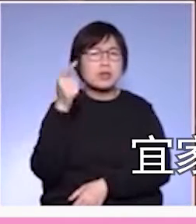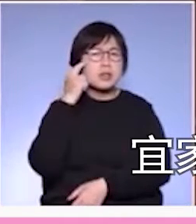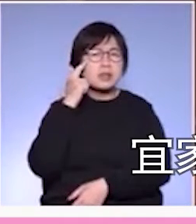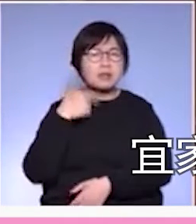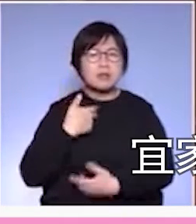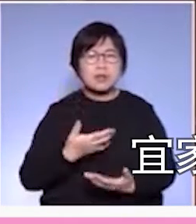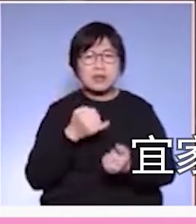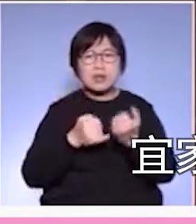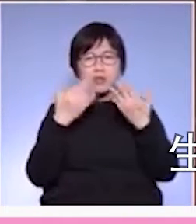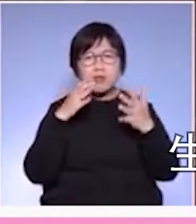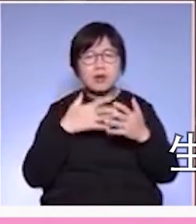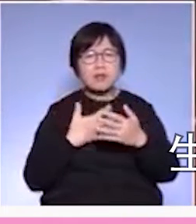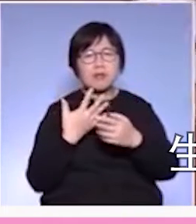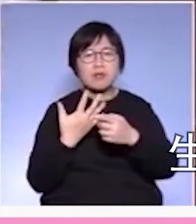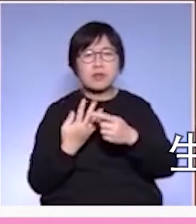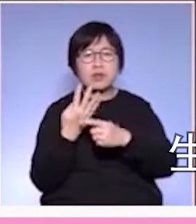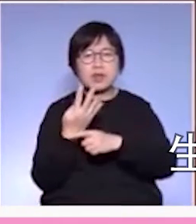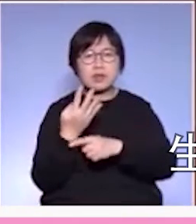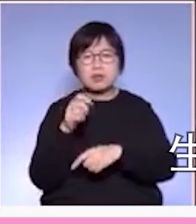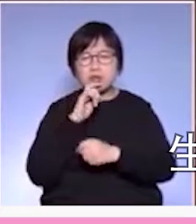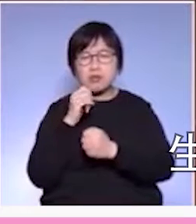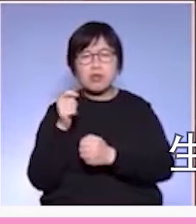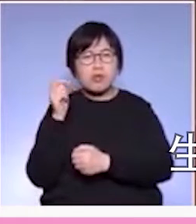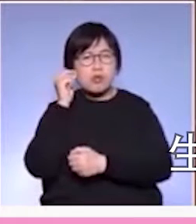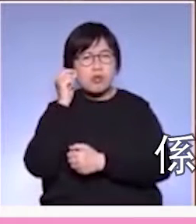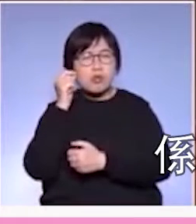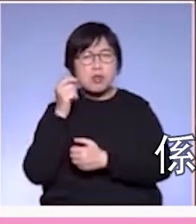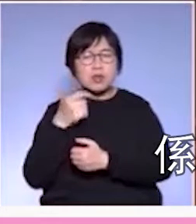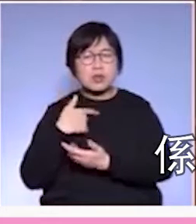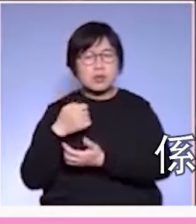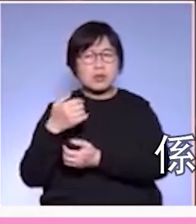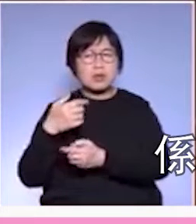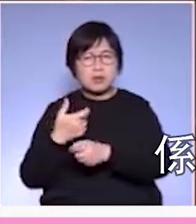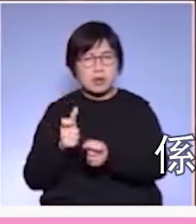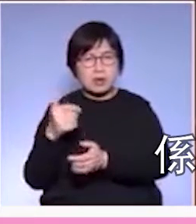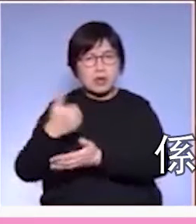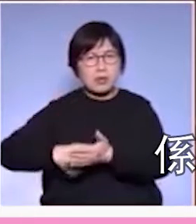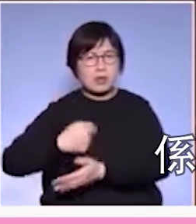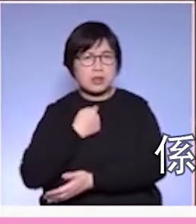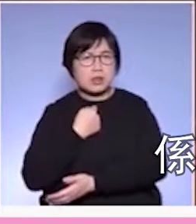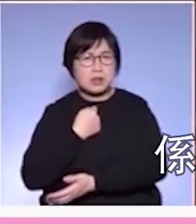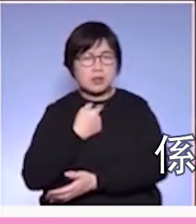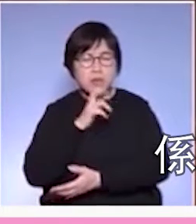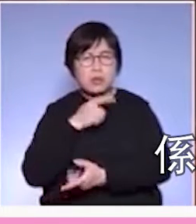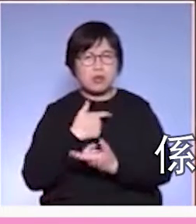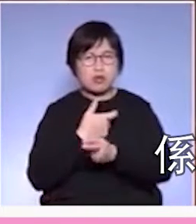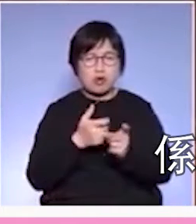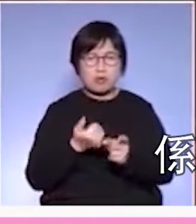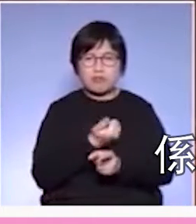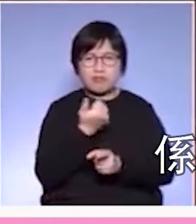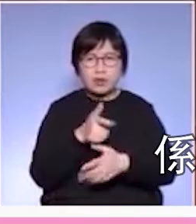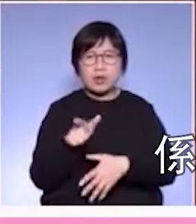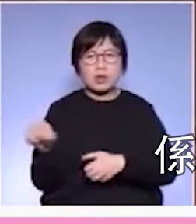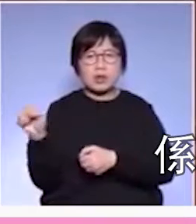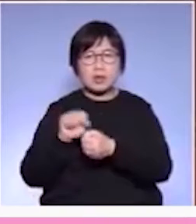我哋而家嘅產假係1/4嘅，如果生育嘅婦女係要俾人扣人工。咁所以系咪可以喺全薪同埋咧增加产假嗰